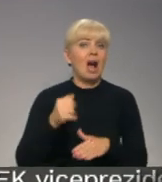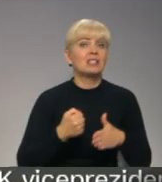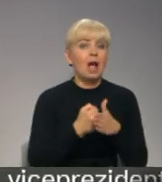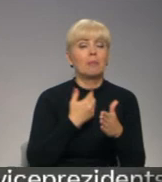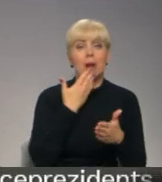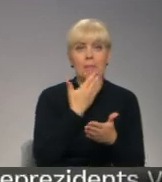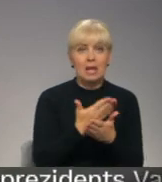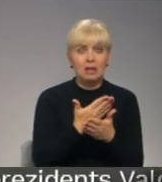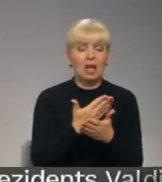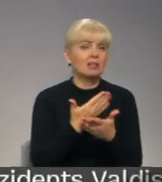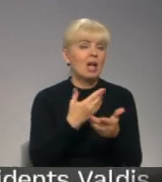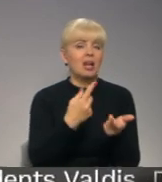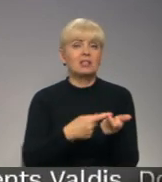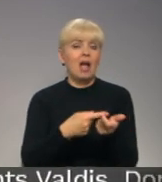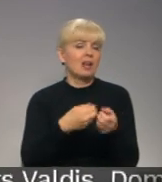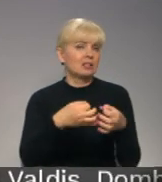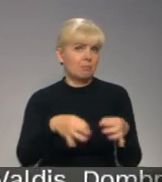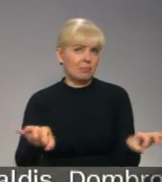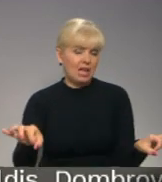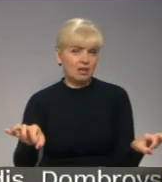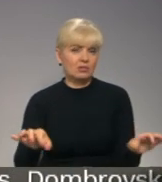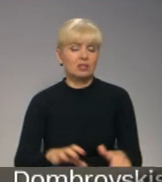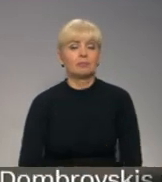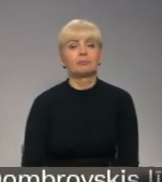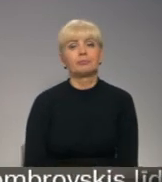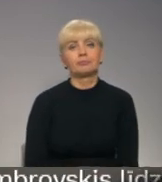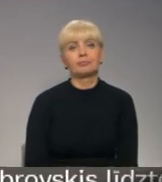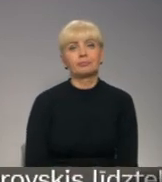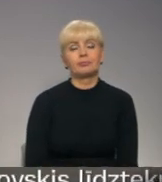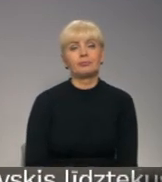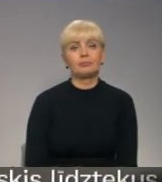pieteikties neierobežots uzņēmumu skaits. Jānis Sproģis Cins, Elvis Puķevics, Agaš Breč, TV Kurzeme.